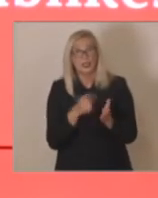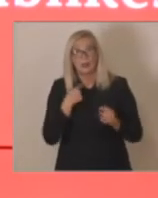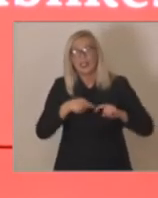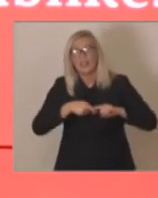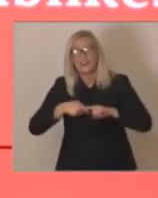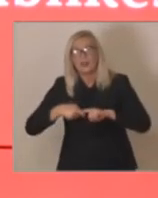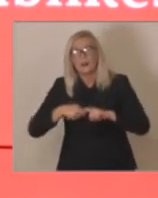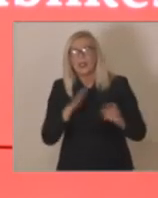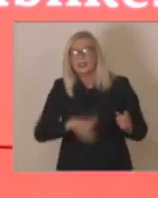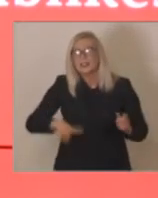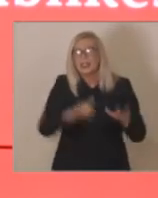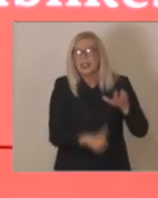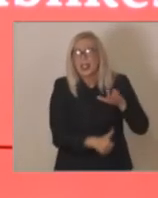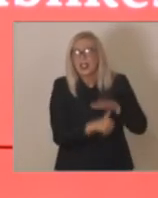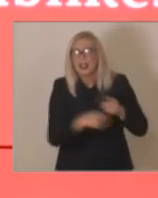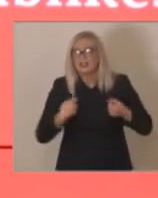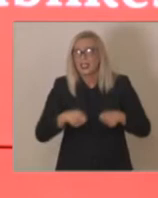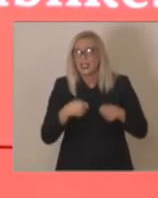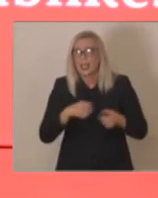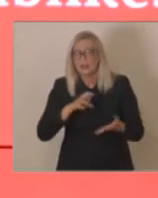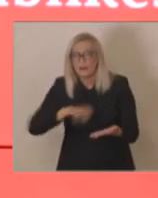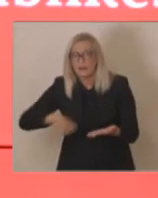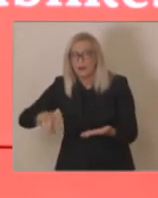поврземе сите главни градови во регионот,